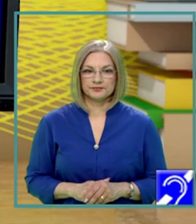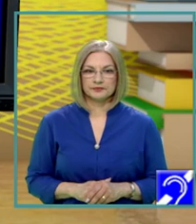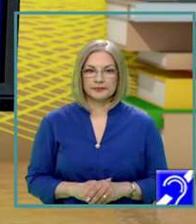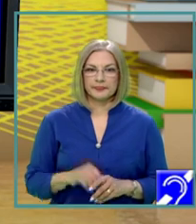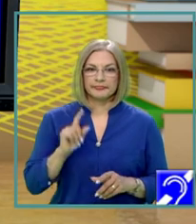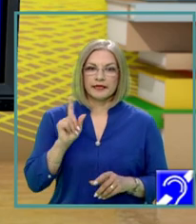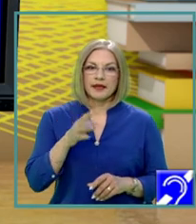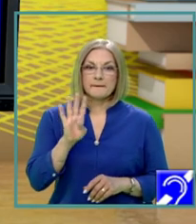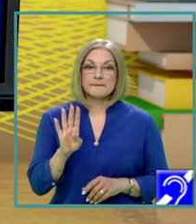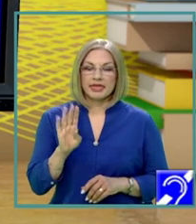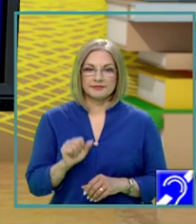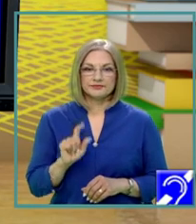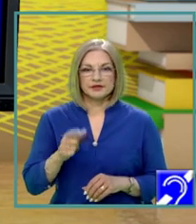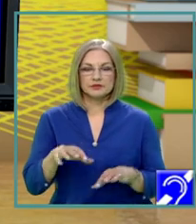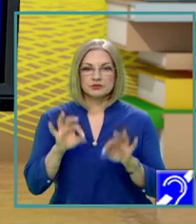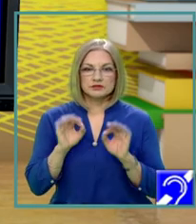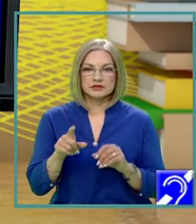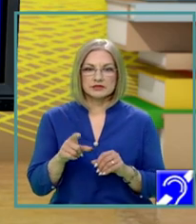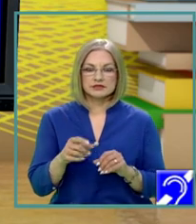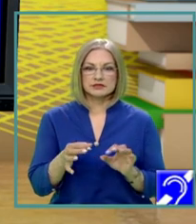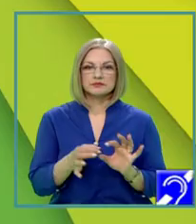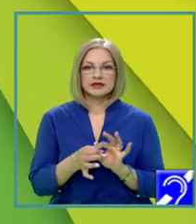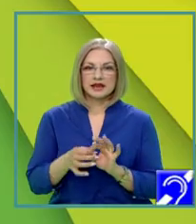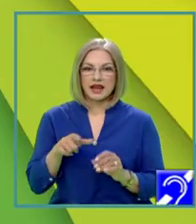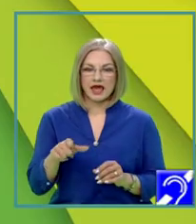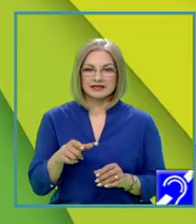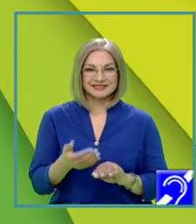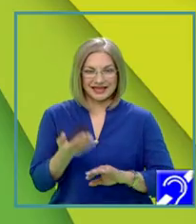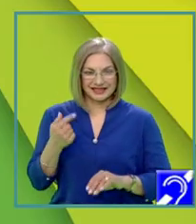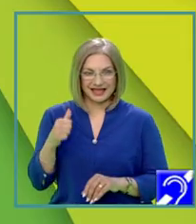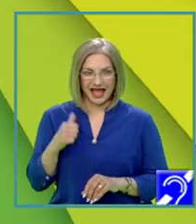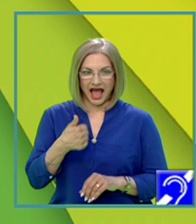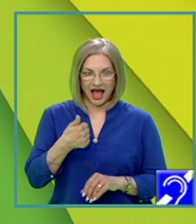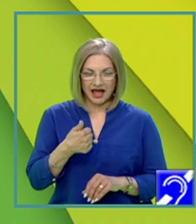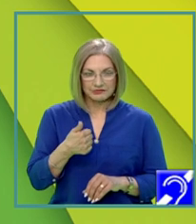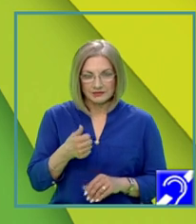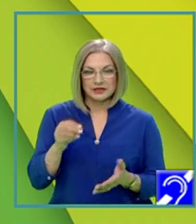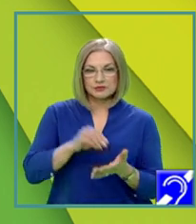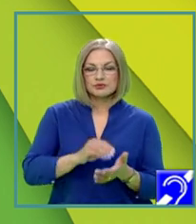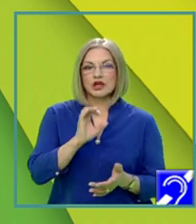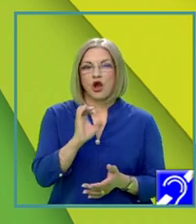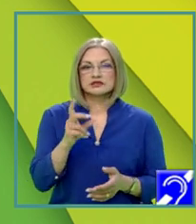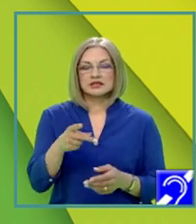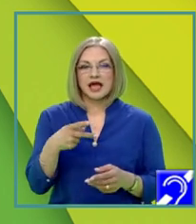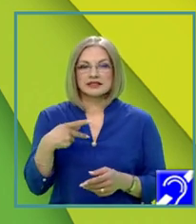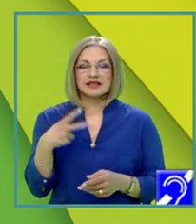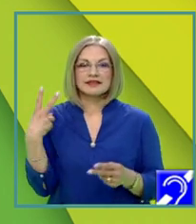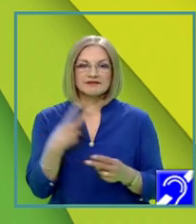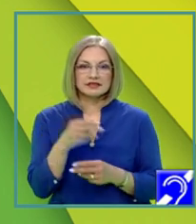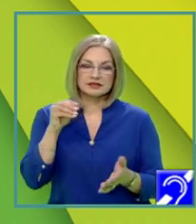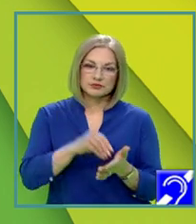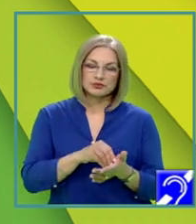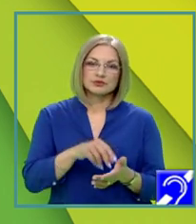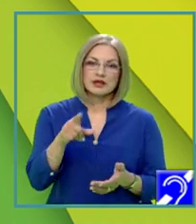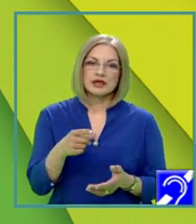pe baza relației scris la subiectul anterior Constanța de viteză notând și unitatea de măsură a